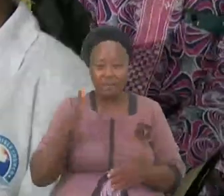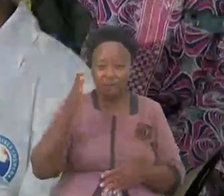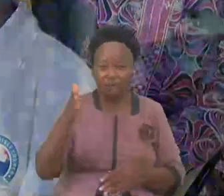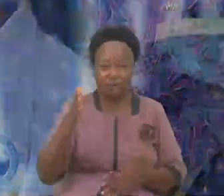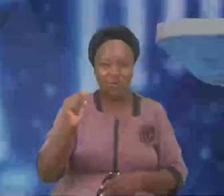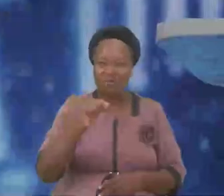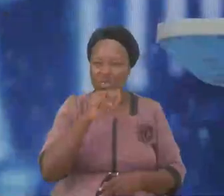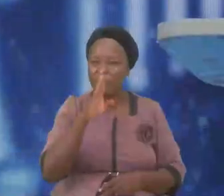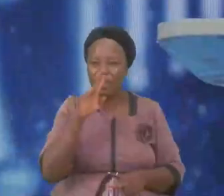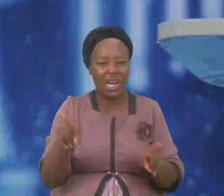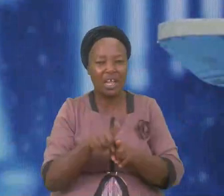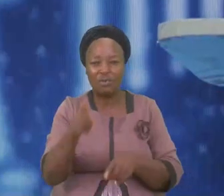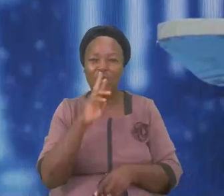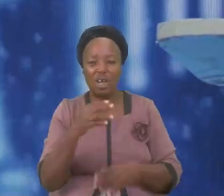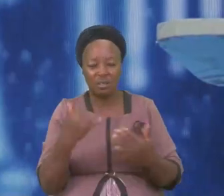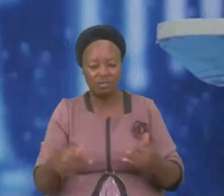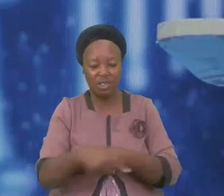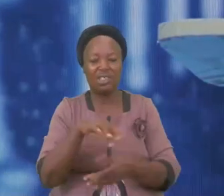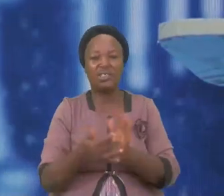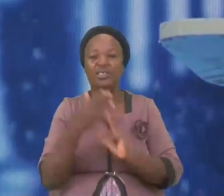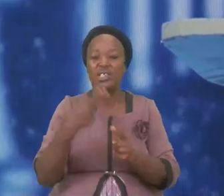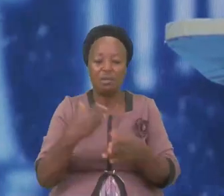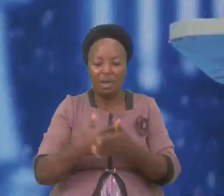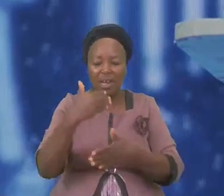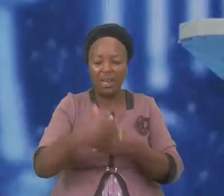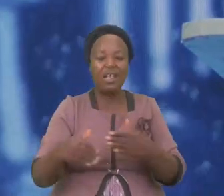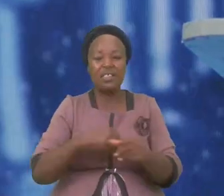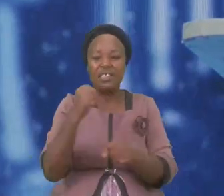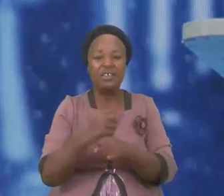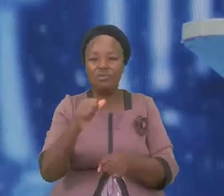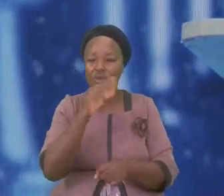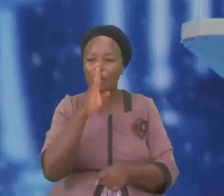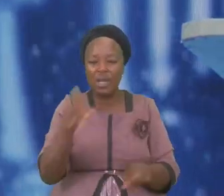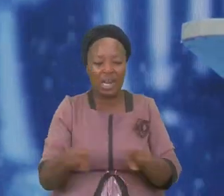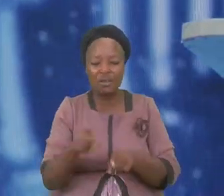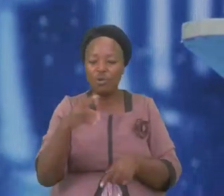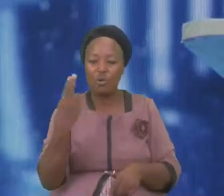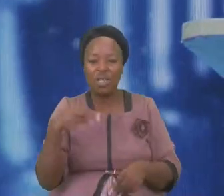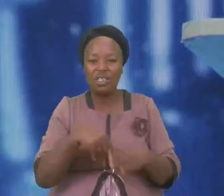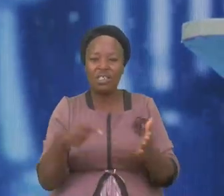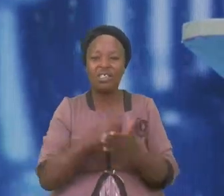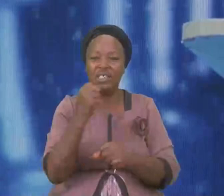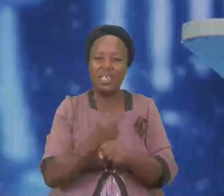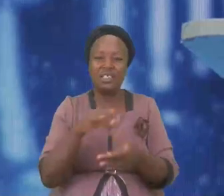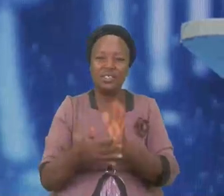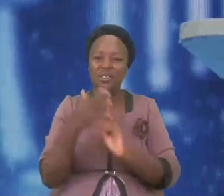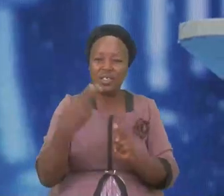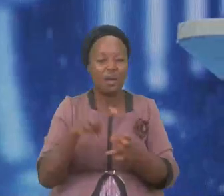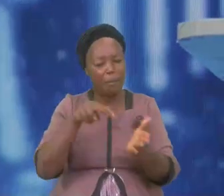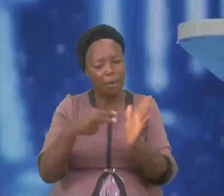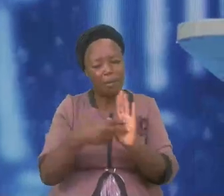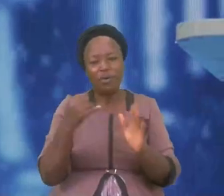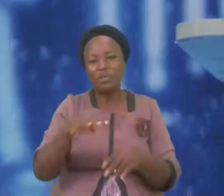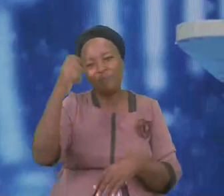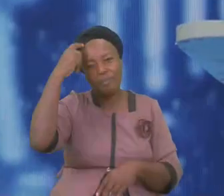Dans l'avenir, tu ne seras pas ce que tu es aujourd'hui. L'année prochaine, tu ne seras pas comme tu l'es cette année. Avec